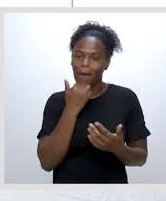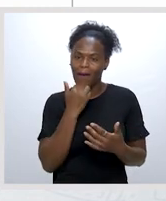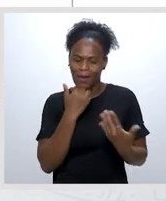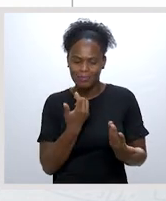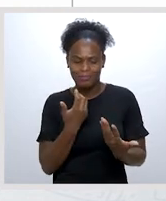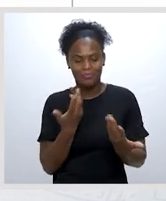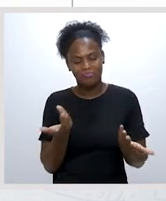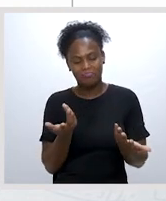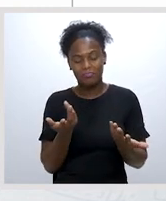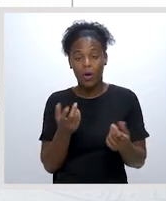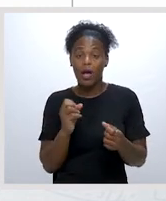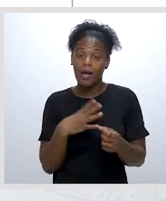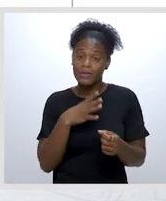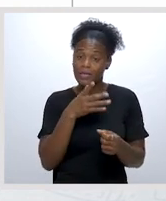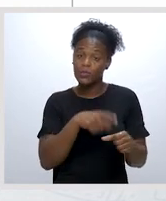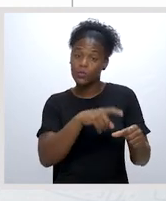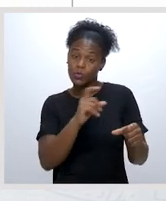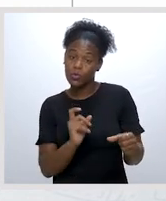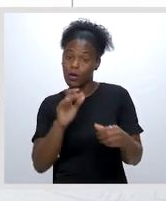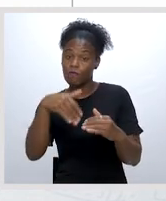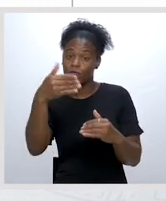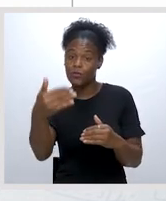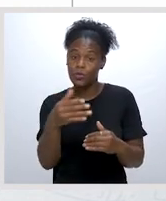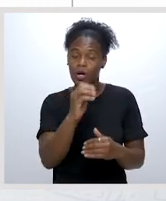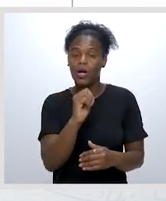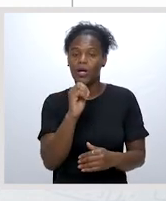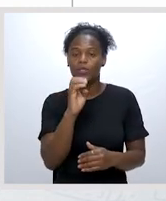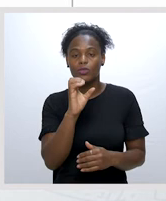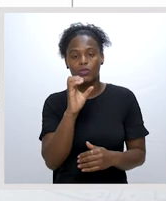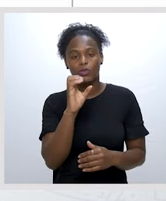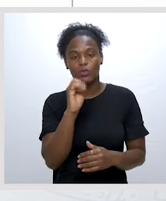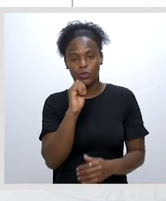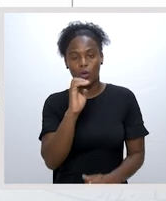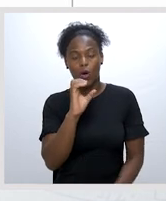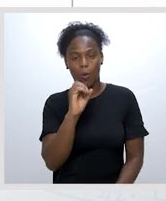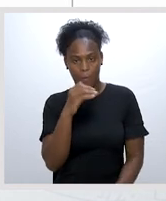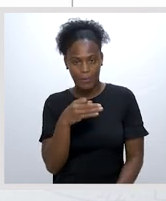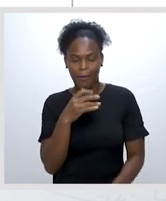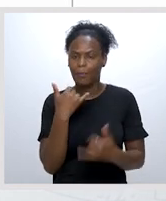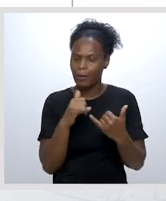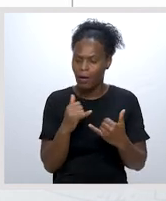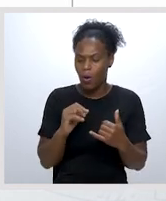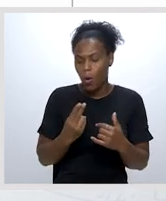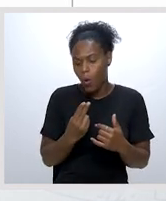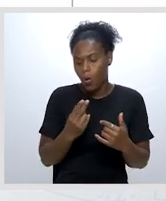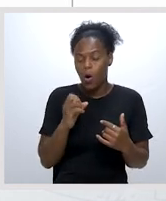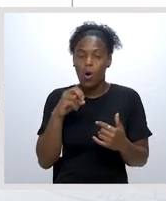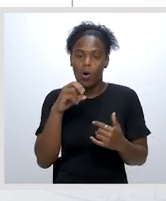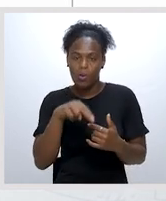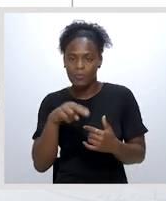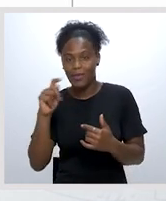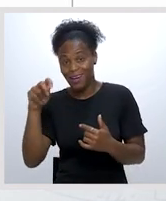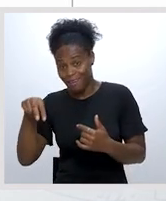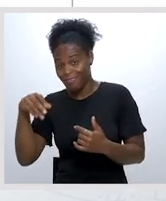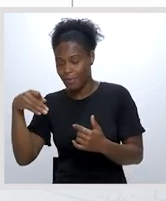est en train de sortir, on sort du Futuroscope enchanté. Donc, cela correspond à « on en repart